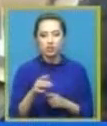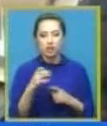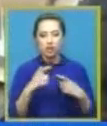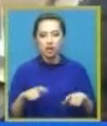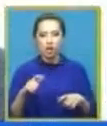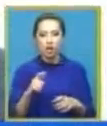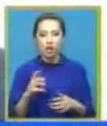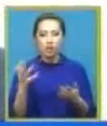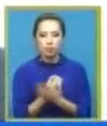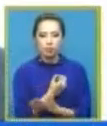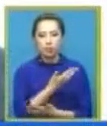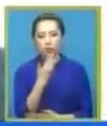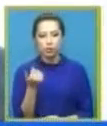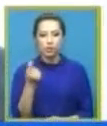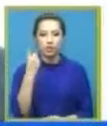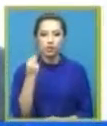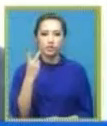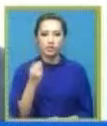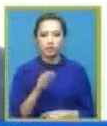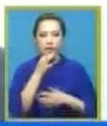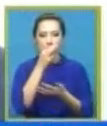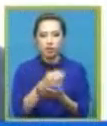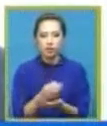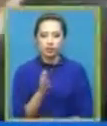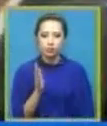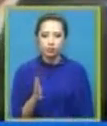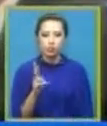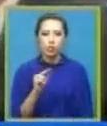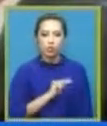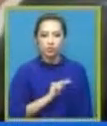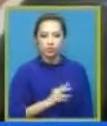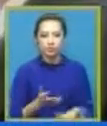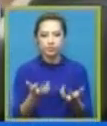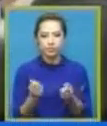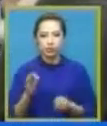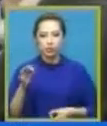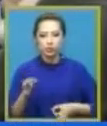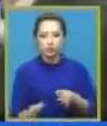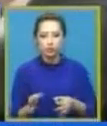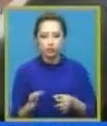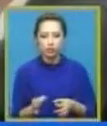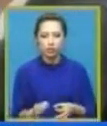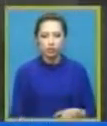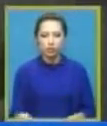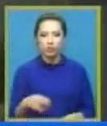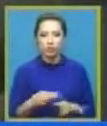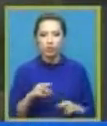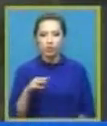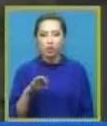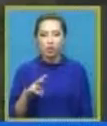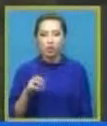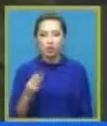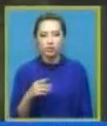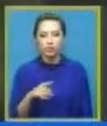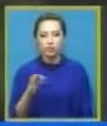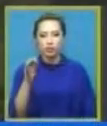сүрінбегені бірер күнде белгілі болады. Келелі кеңесте сот саласында жұмыс істейтін азаматтардың әлеуметтік жағдайы да сөз болды. Төлеш Қаудыров